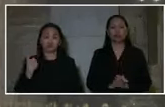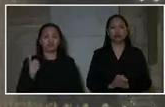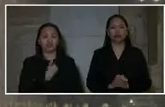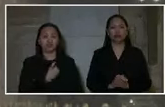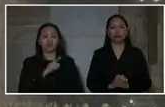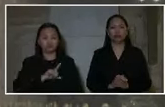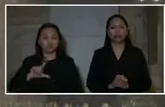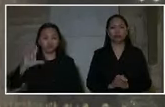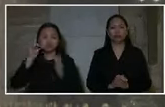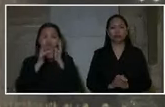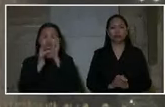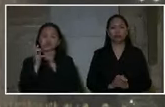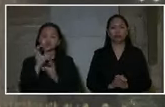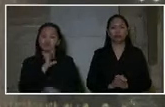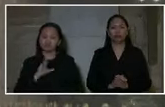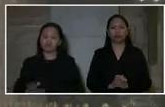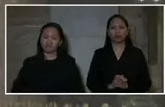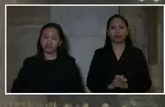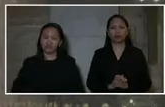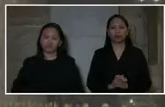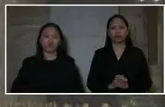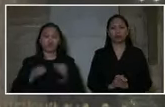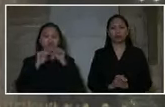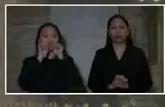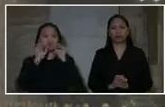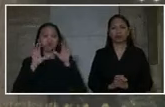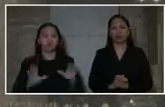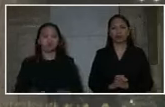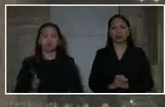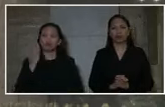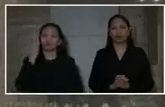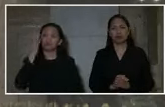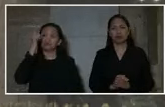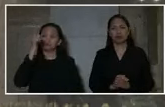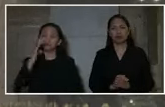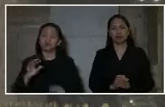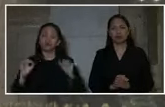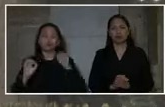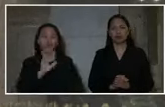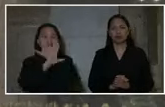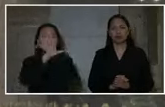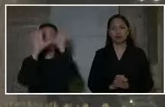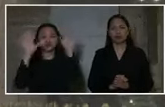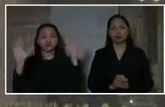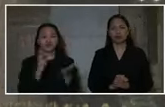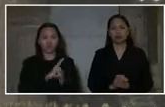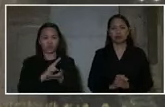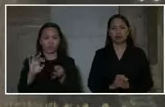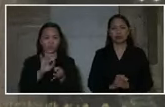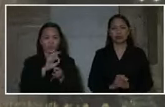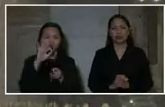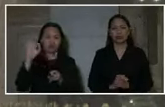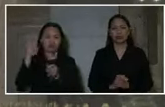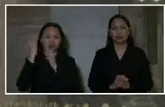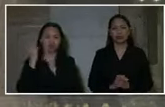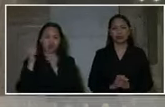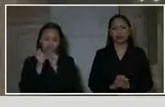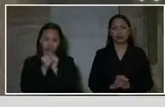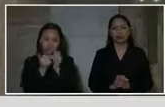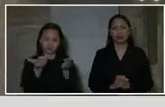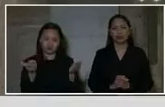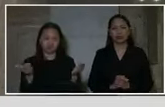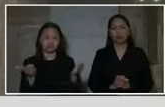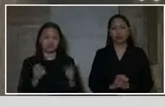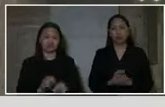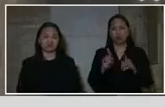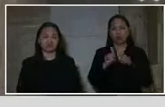Panginoong Hesukristo, ang pagpapala ng Diyos at ang liwanag ng Espiritu Santo naway sumainyong